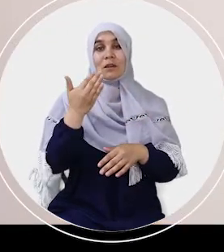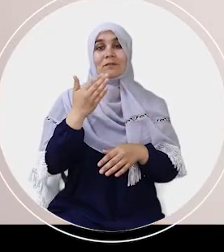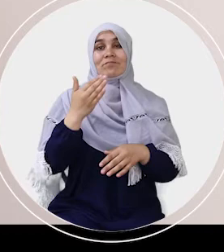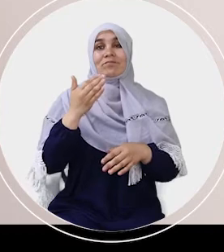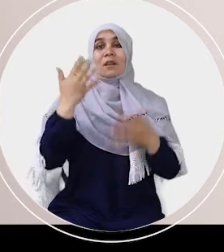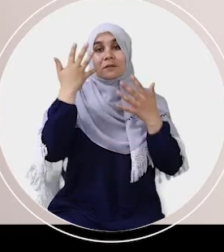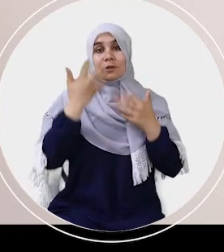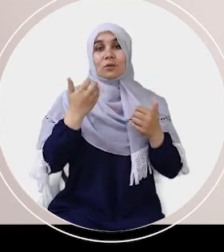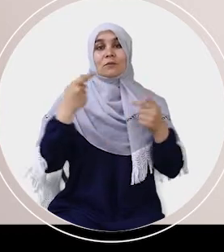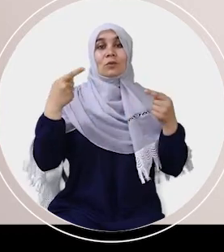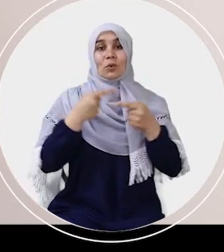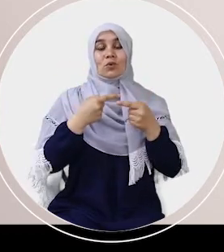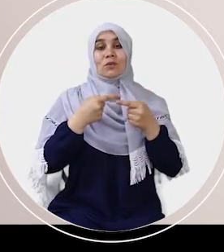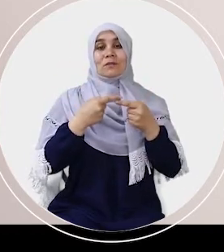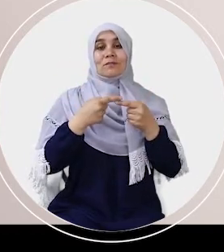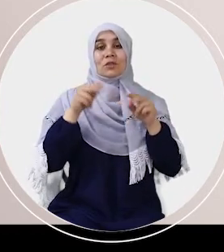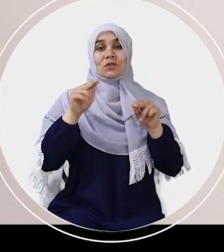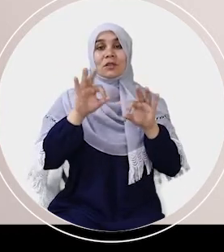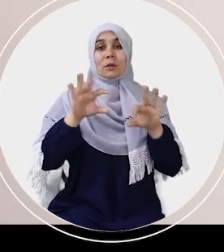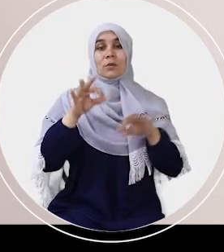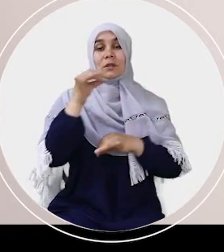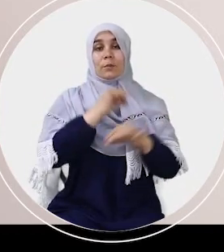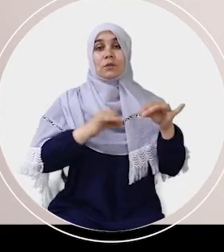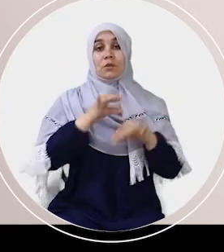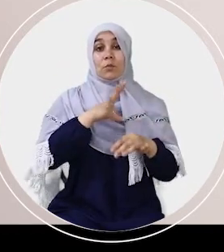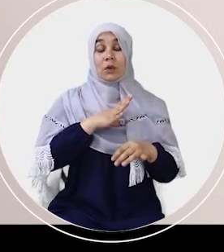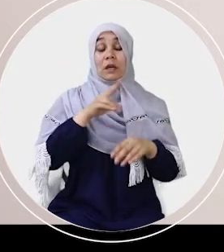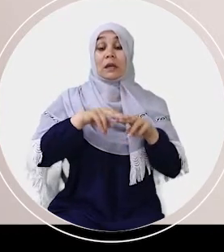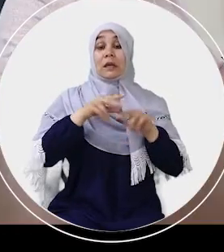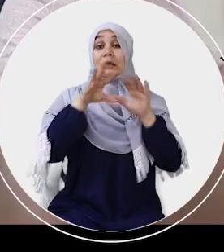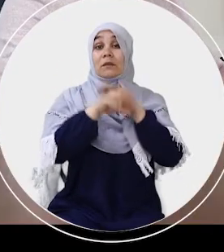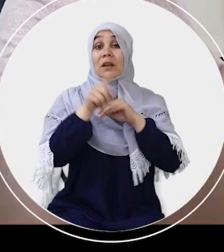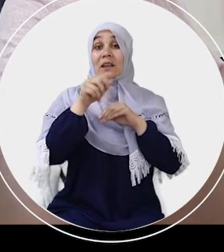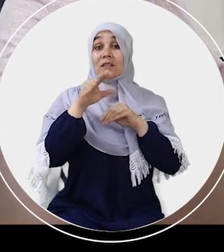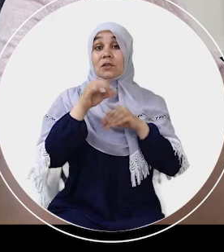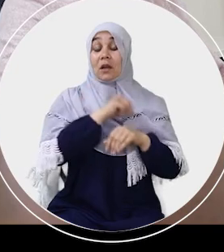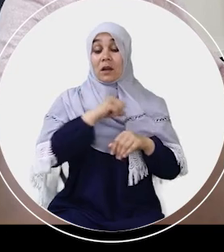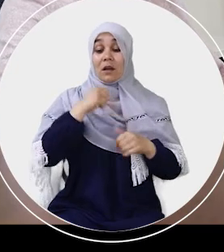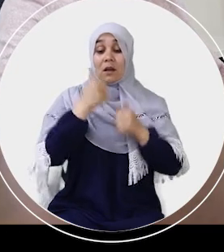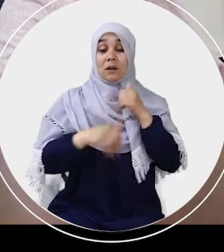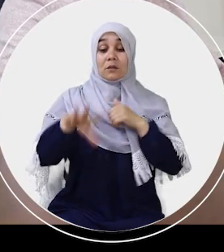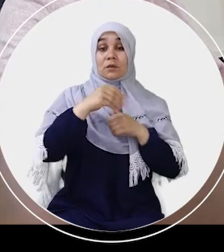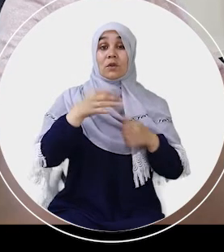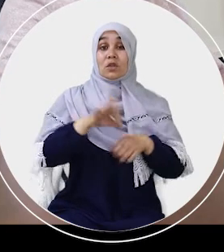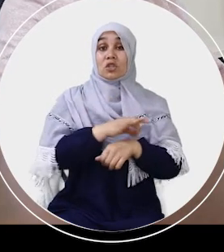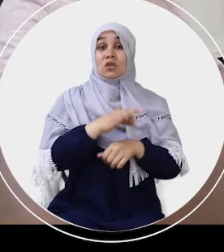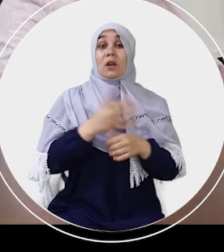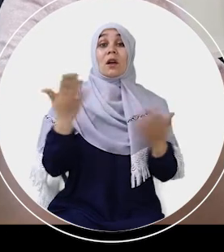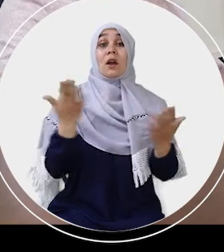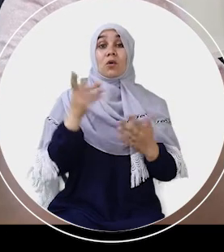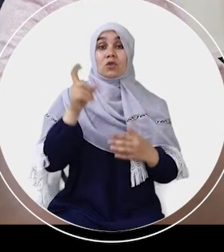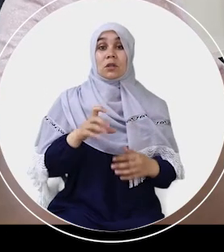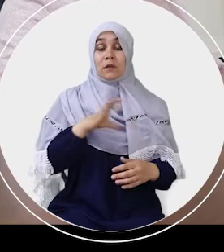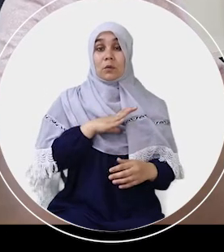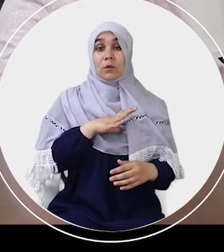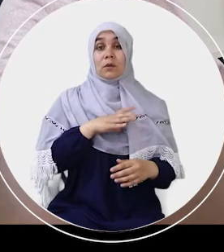haqida ochiq-oydin gaplashib olishga kelishgan, ya'ni har kim o'z turmush o'rtog'ini qanday inson